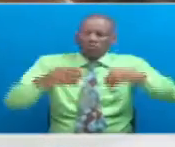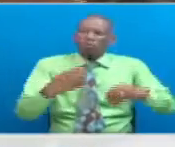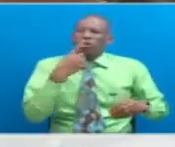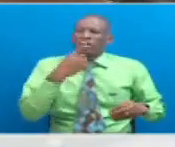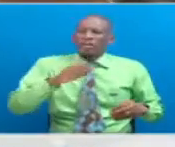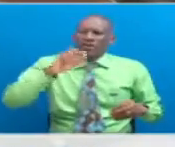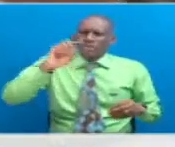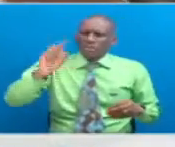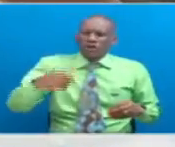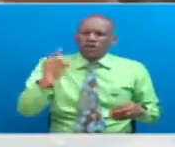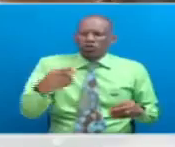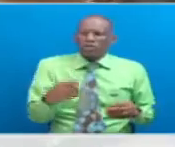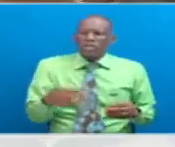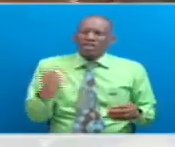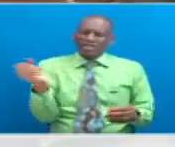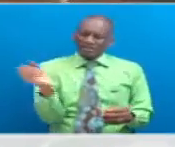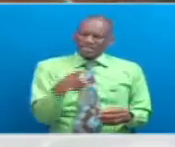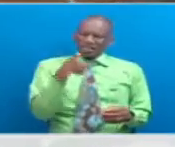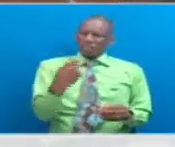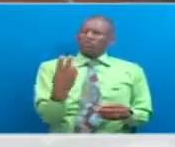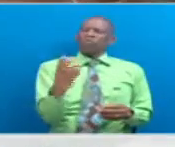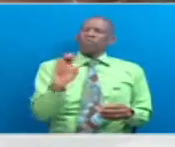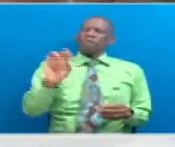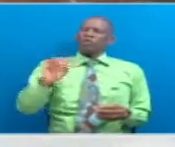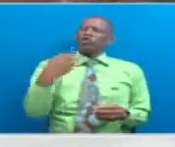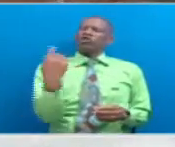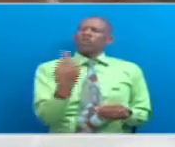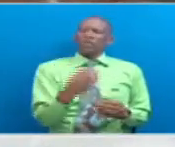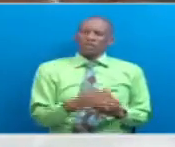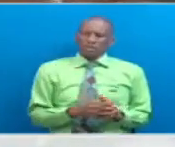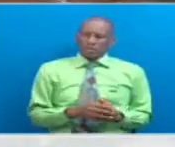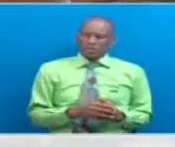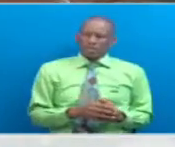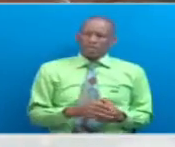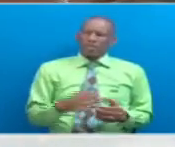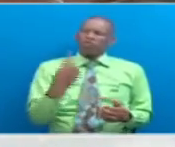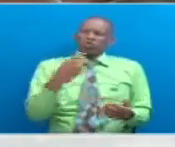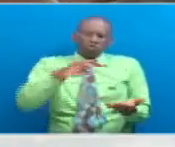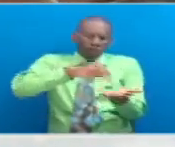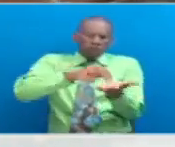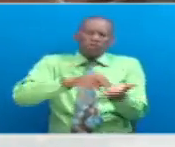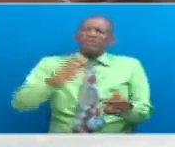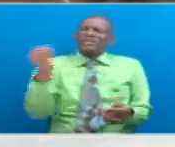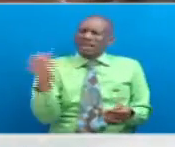100, mshahara yake ni milioni 2 peke yake. Yengine natoka wapi hiyo?